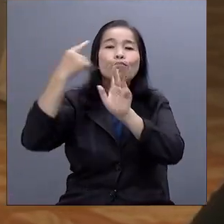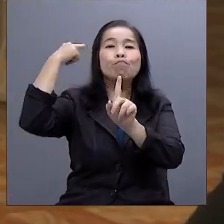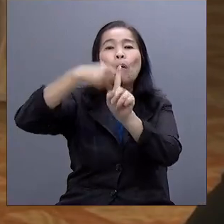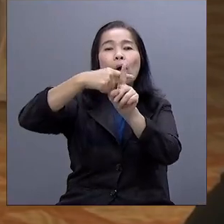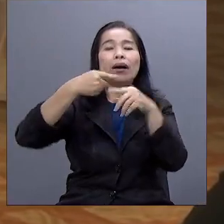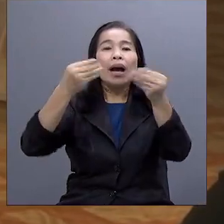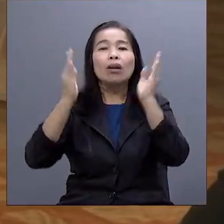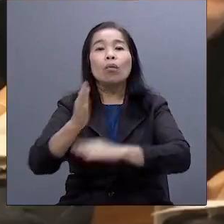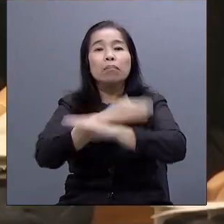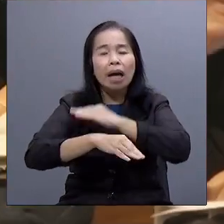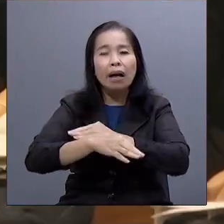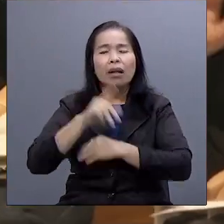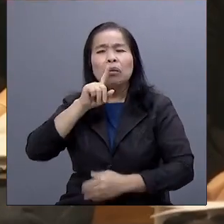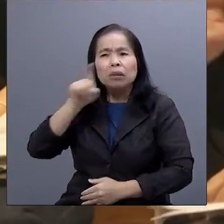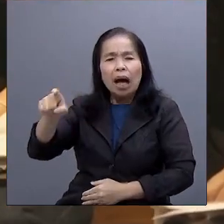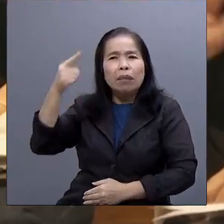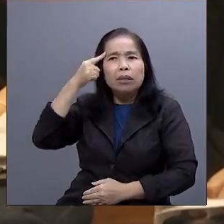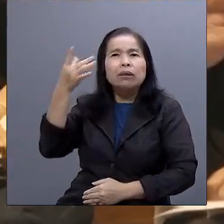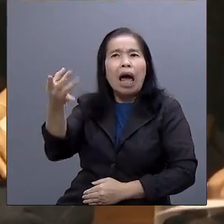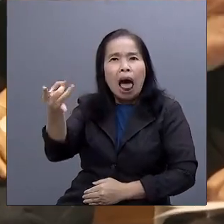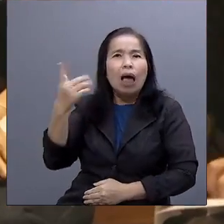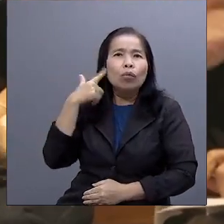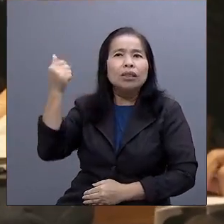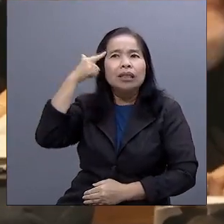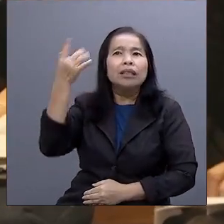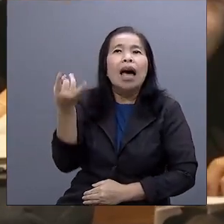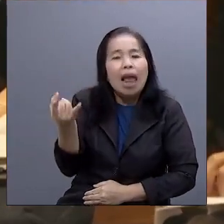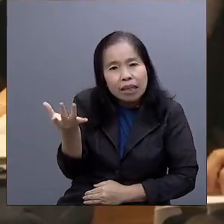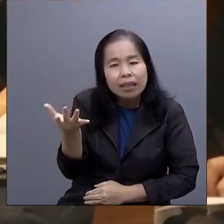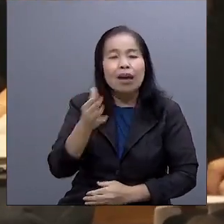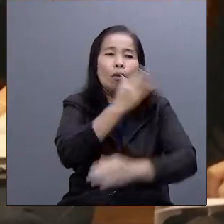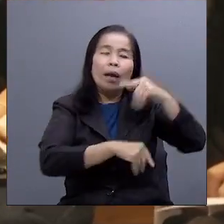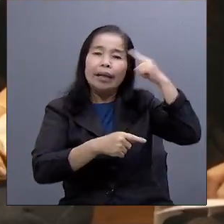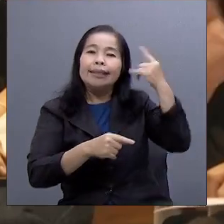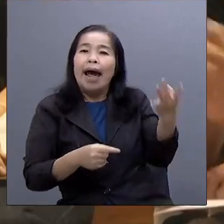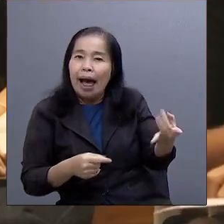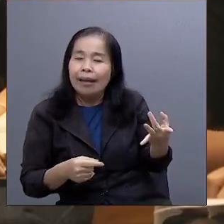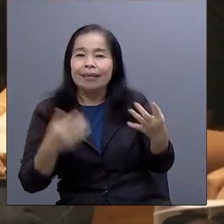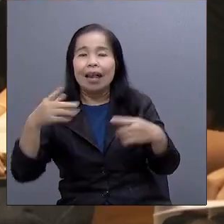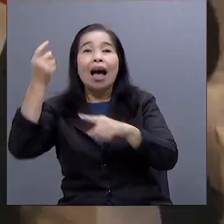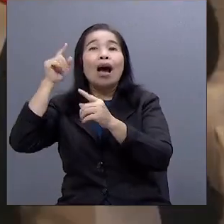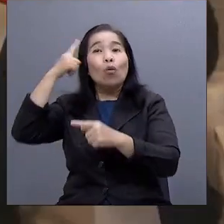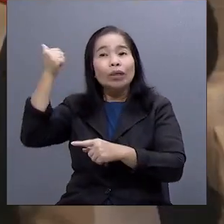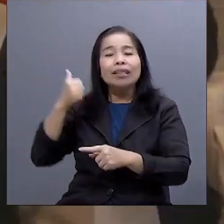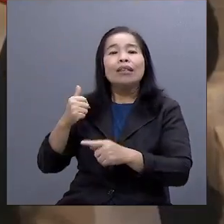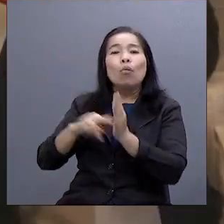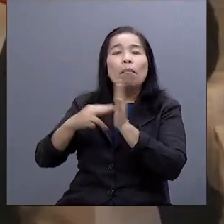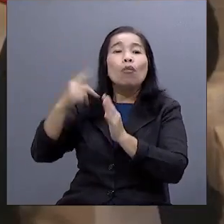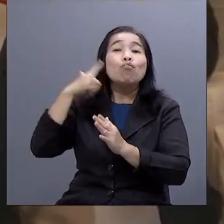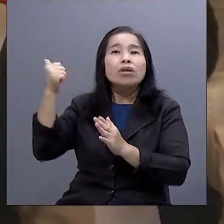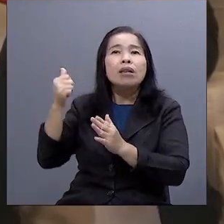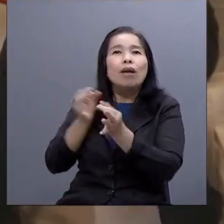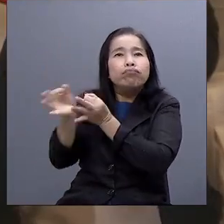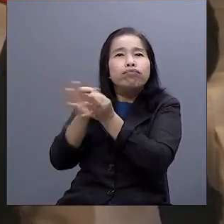เขามีมุมมองทสนัฐคติเกยวกัเรื่องนี้ยัไงให้เขามีคามเข้ใจก่อนหลจนั้แล้วให้เขาได